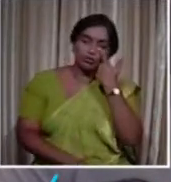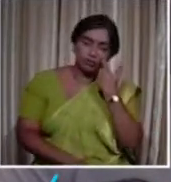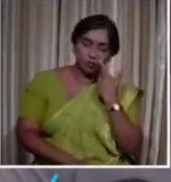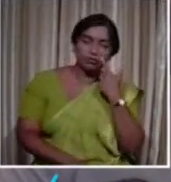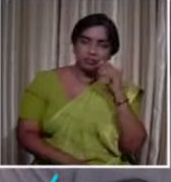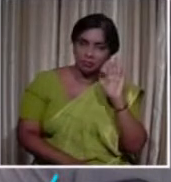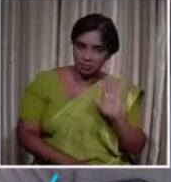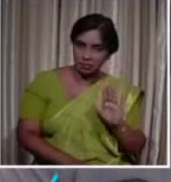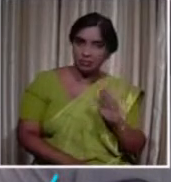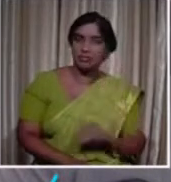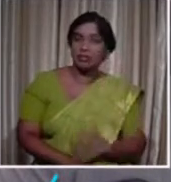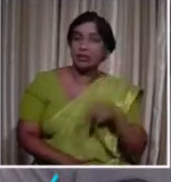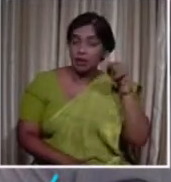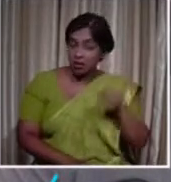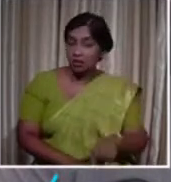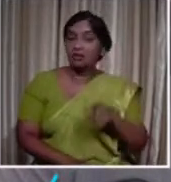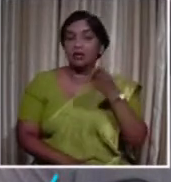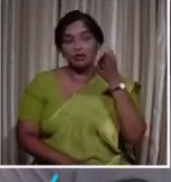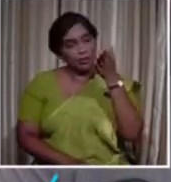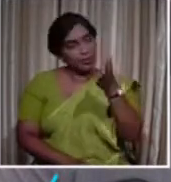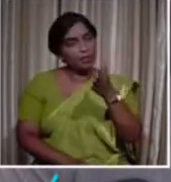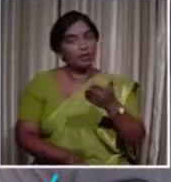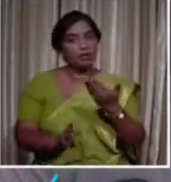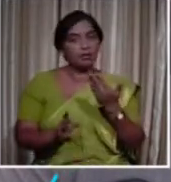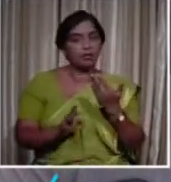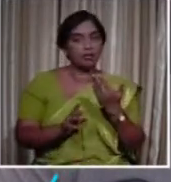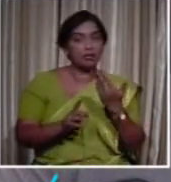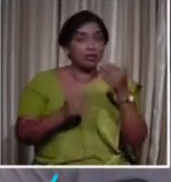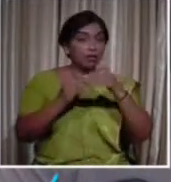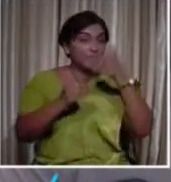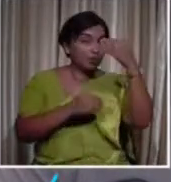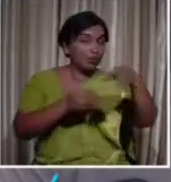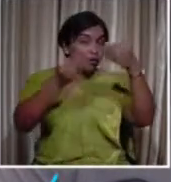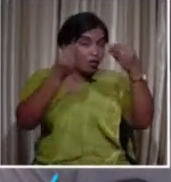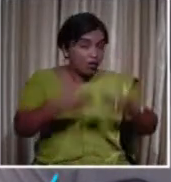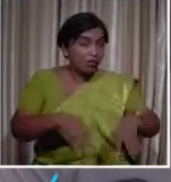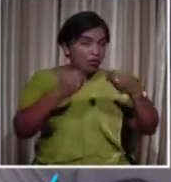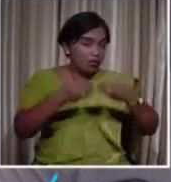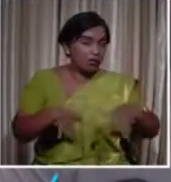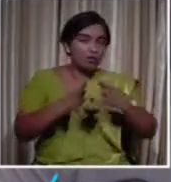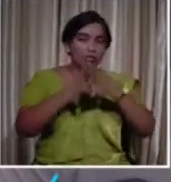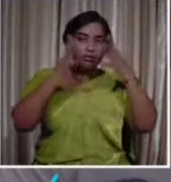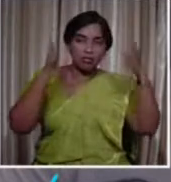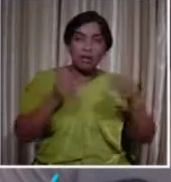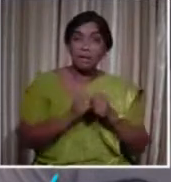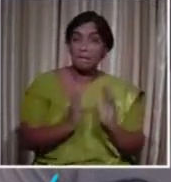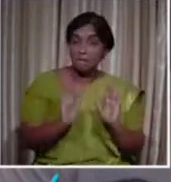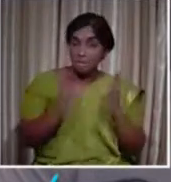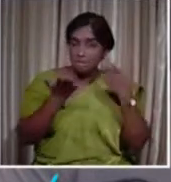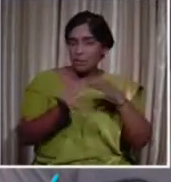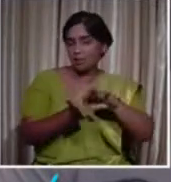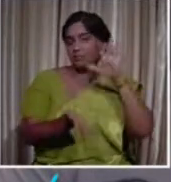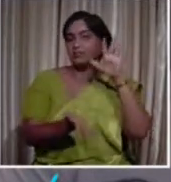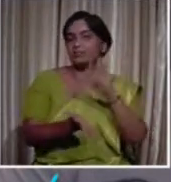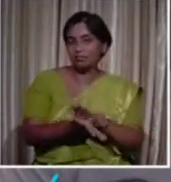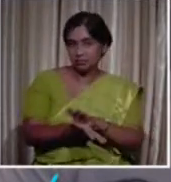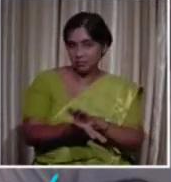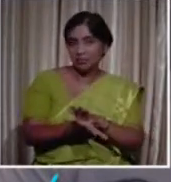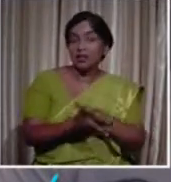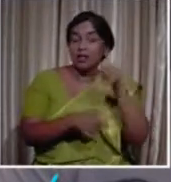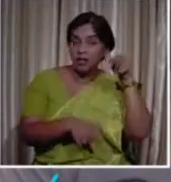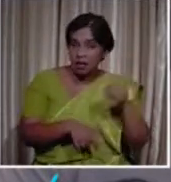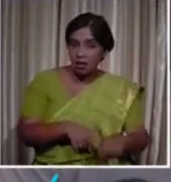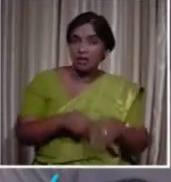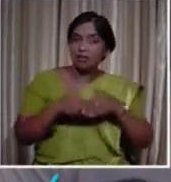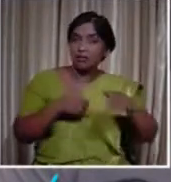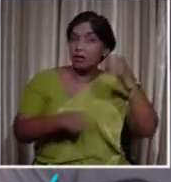වෙනවා අද ඔබතුමා ඉදිරියේදී ලබන පරාජයන් වැලක ආරම්භයේ සනිටුහන් කරා. අද සිට